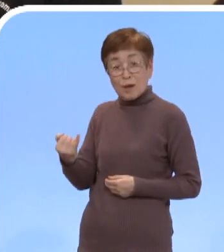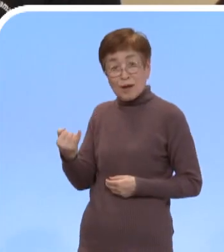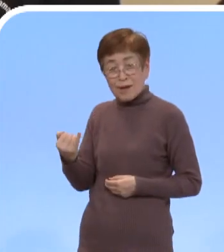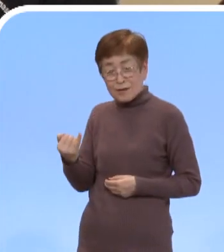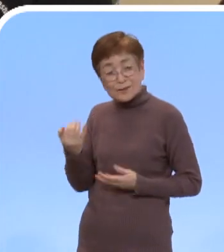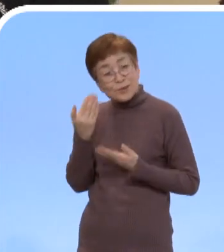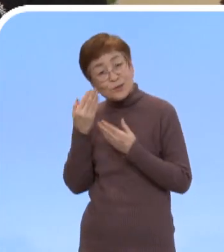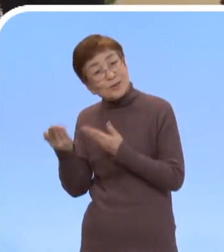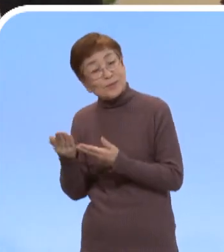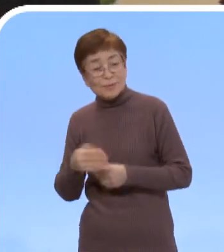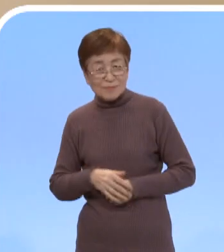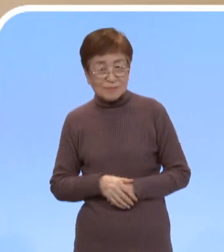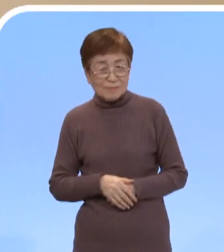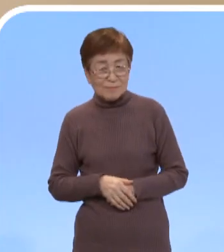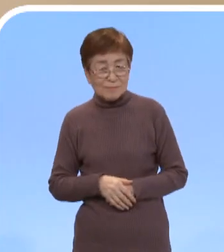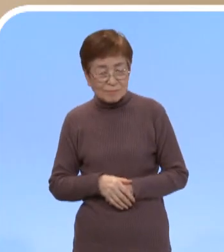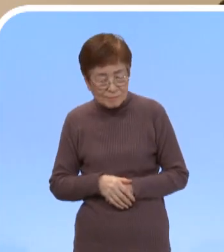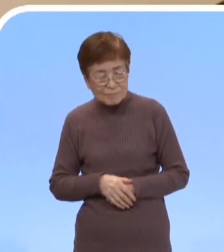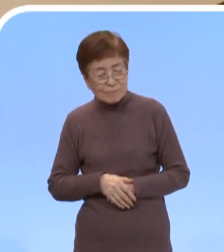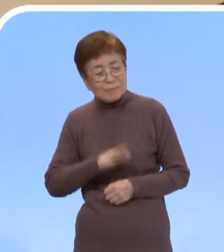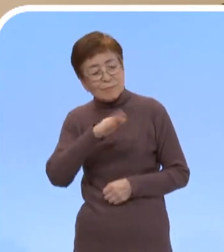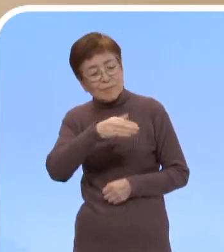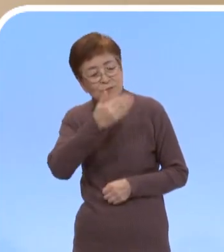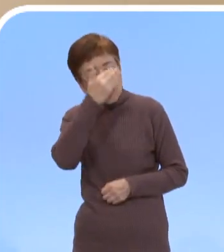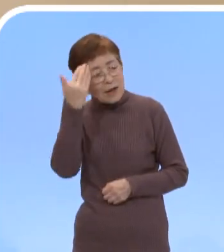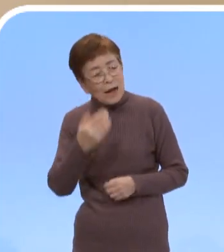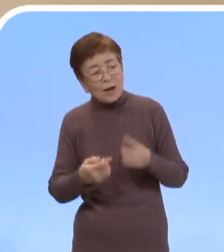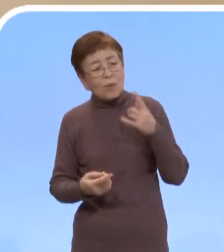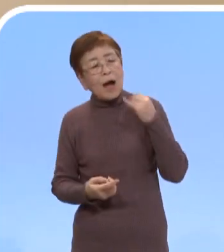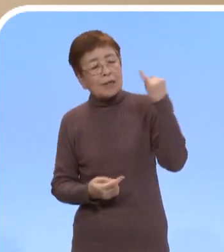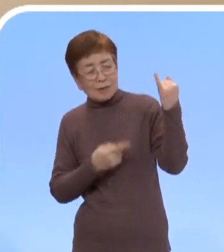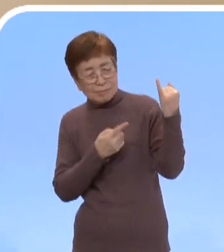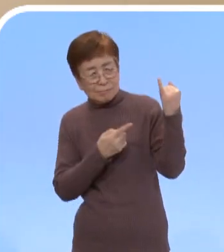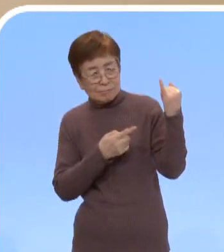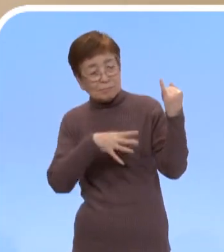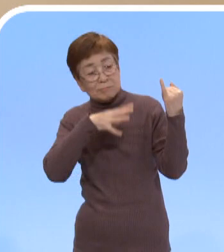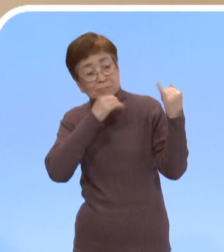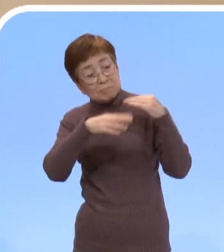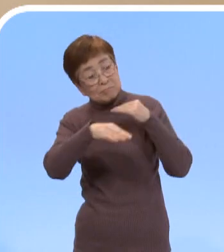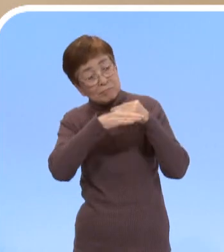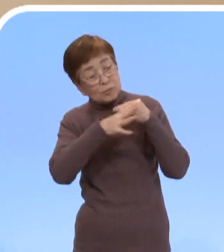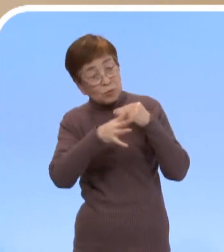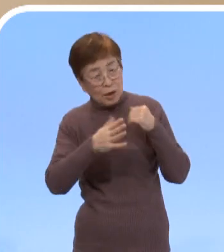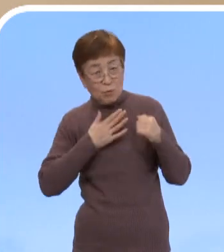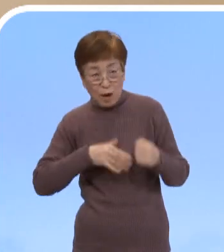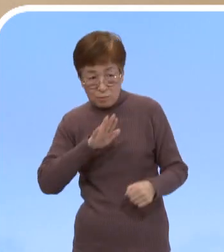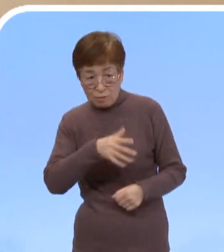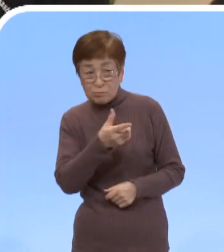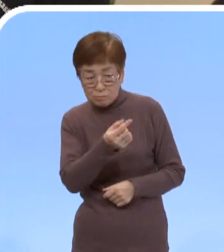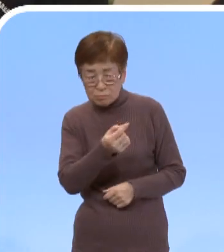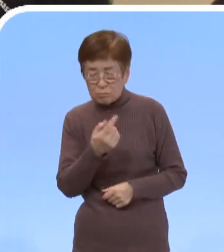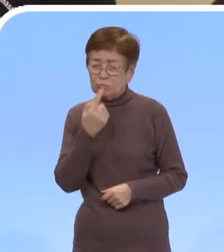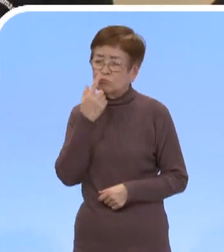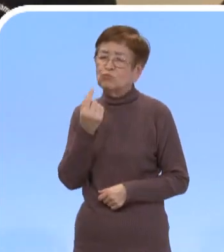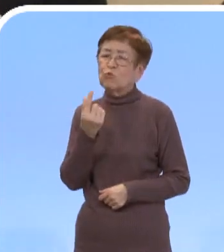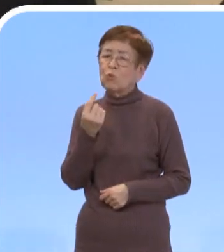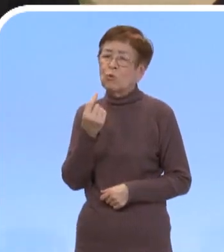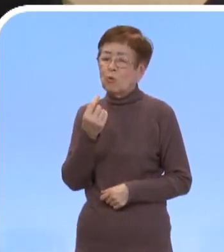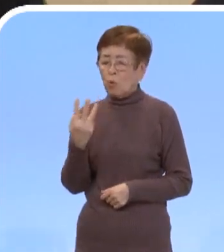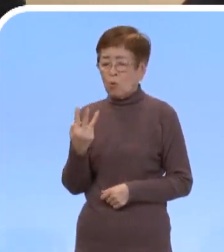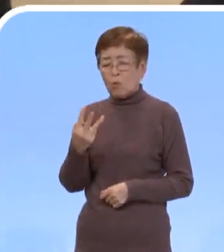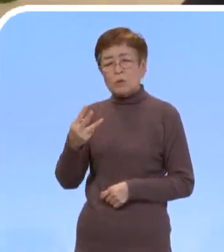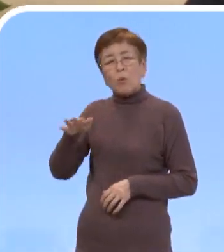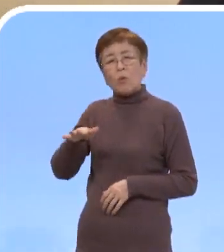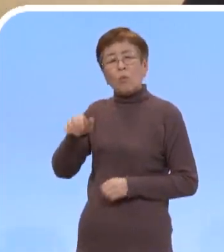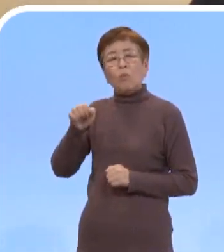。 やっぱし若いママさんの年代やから分かることっていうのがいっぱいあるんですよ。 私も子供